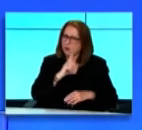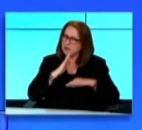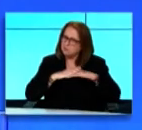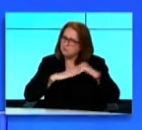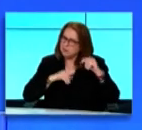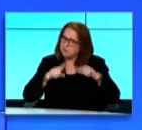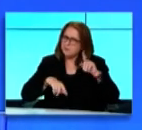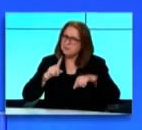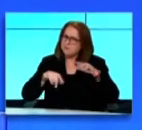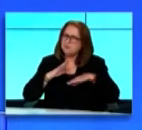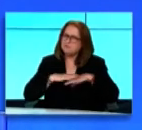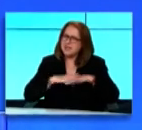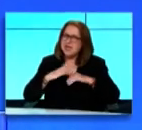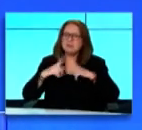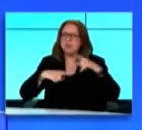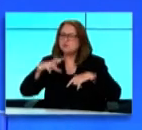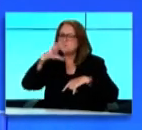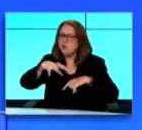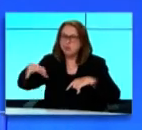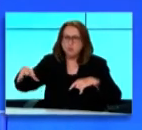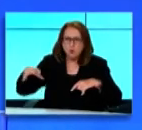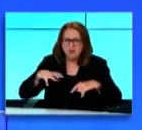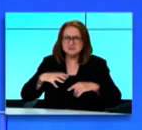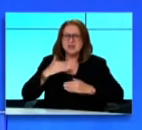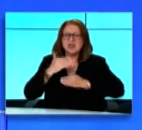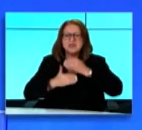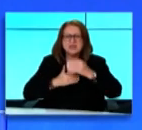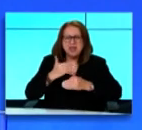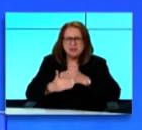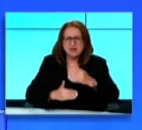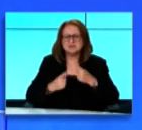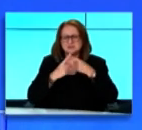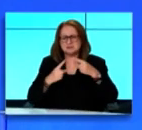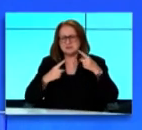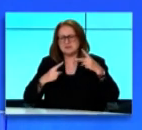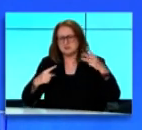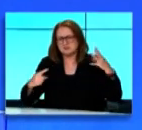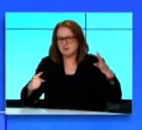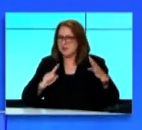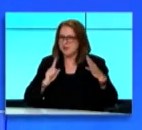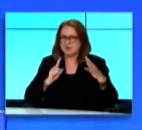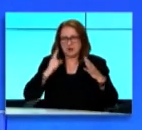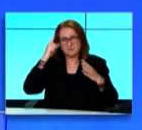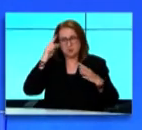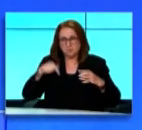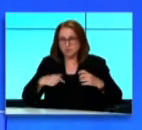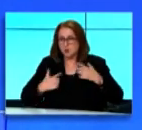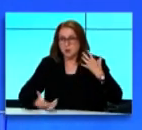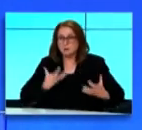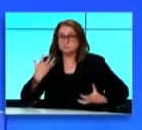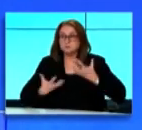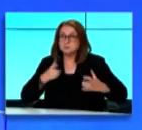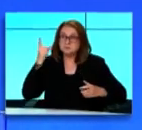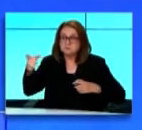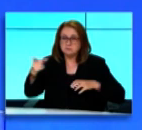σε διαδικασίες. Κατά συνέπεια πρέπει να αποδίδονται, όχι εν βρασμό